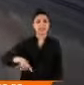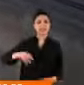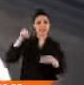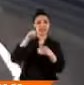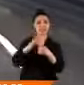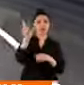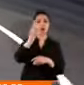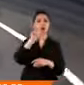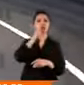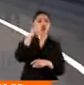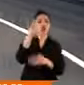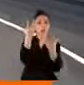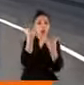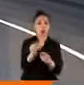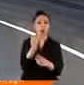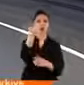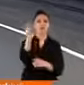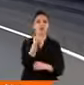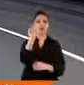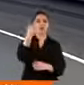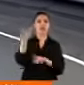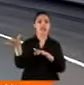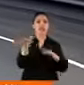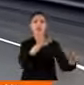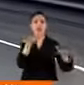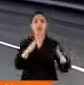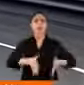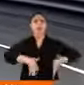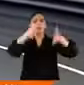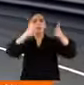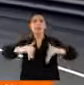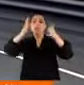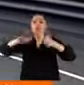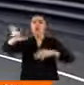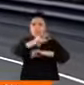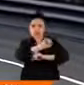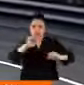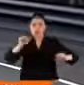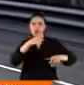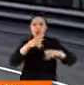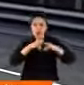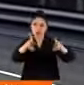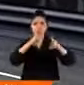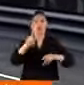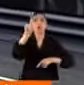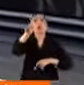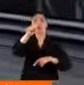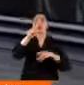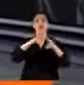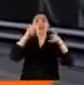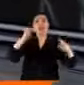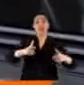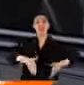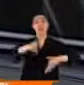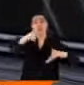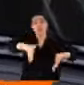İzmir'de 30 Ekim'de meydana gelen 6,6 büyüklüğündeki depremde birçok bina zarar görmüştü, hatırlayacaksınız. Onlardan biri de karşı yakadaki